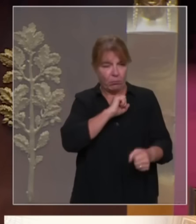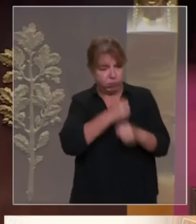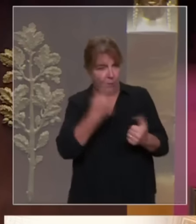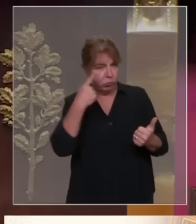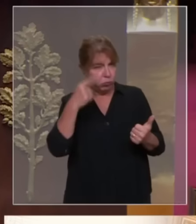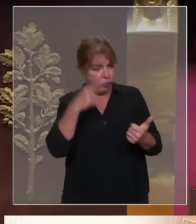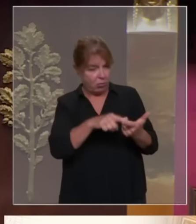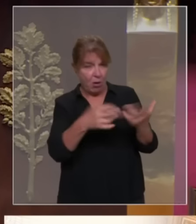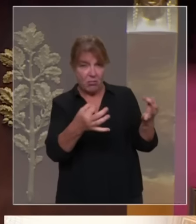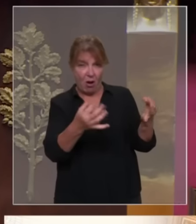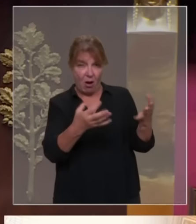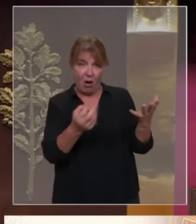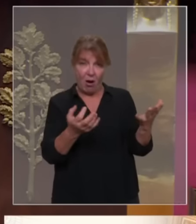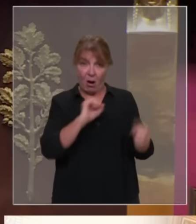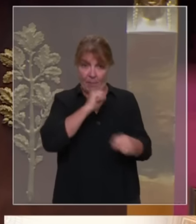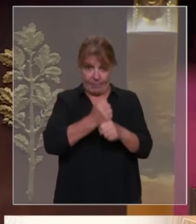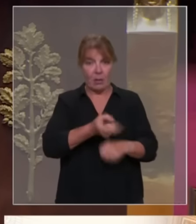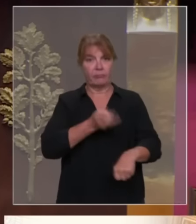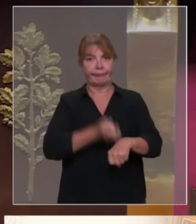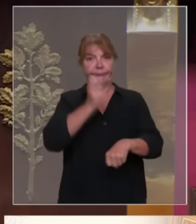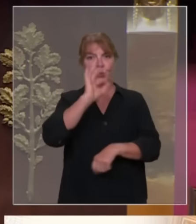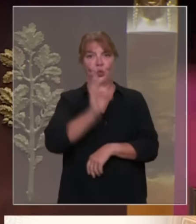crédibilité à la réponse pénale.